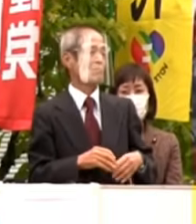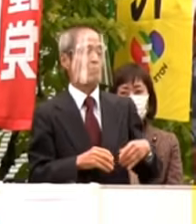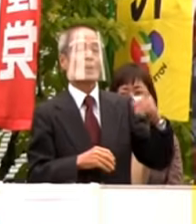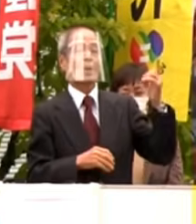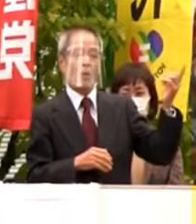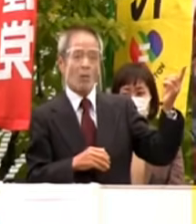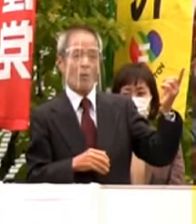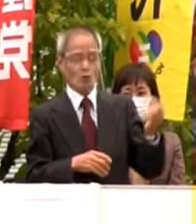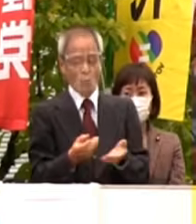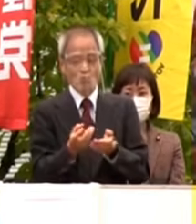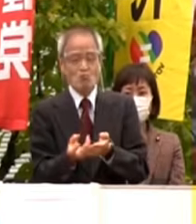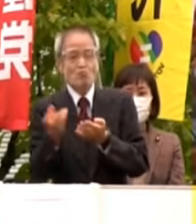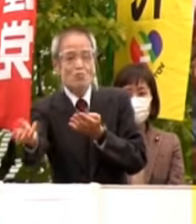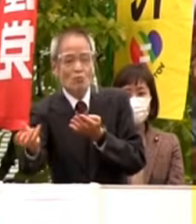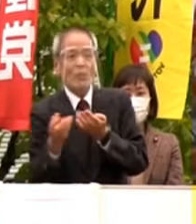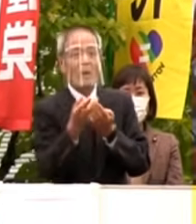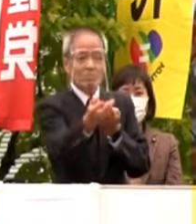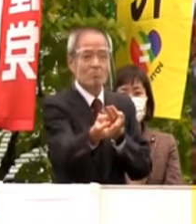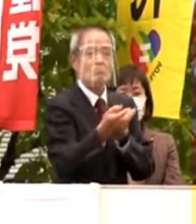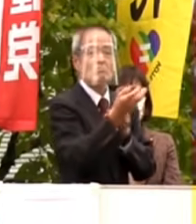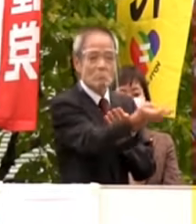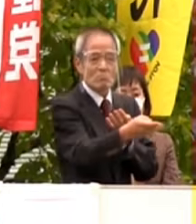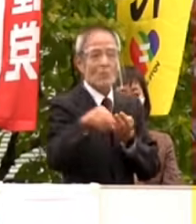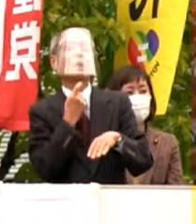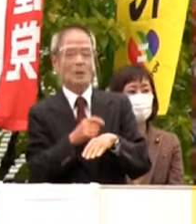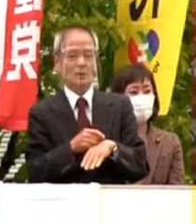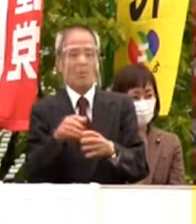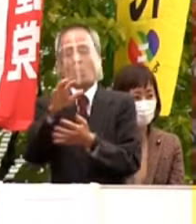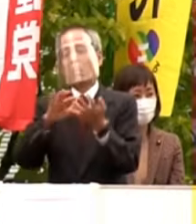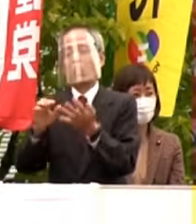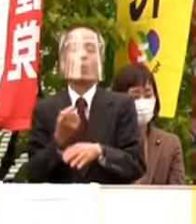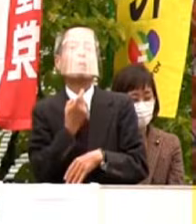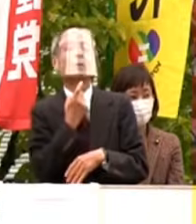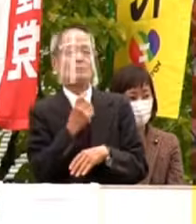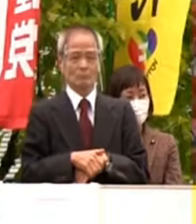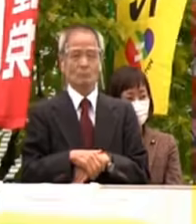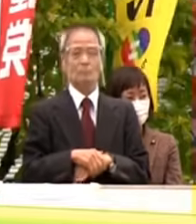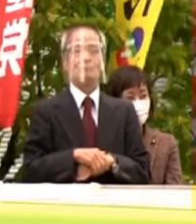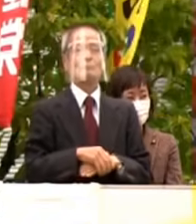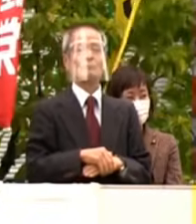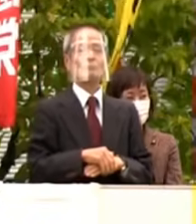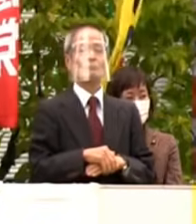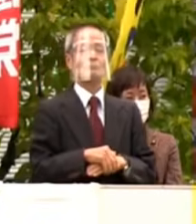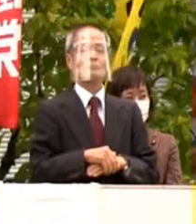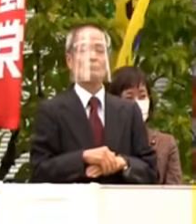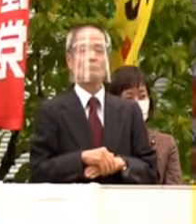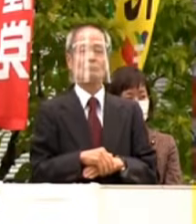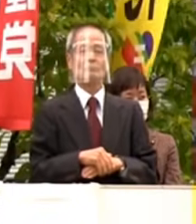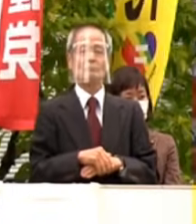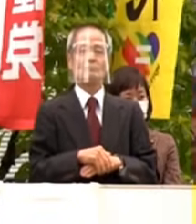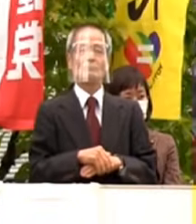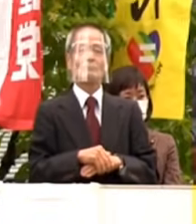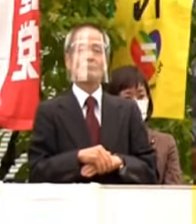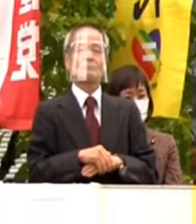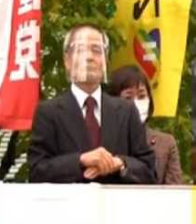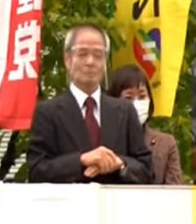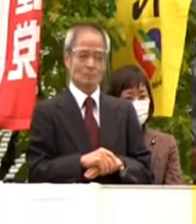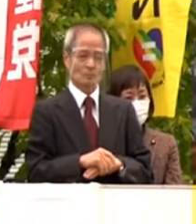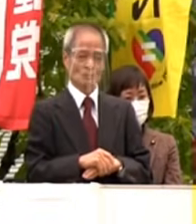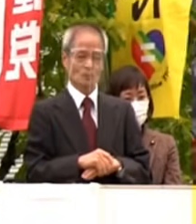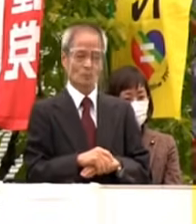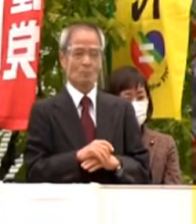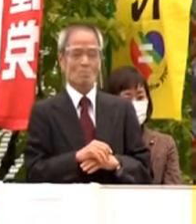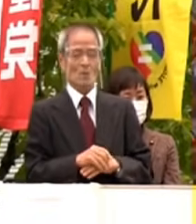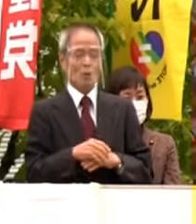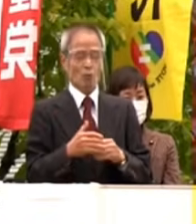分配の仕方が歪んでる、このことを言わないことだ、こう言ったんです。この